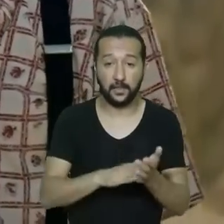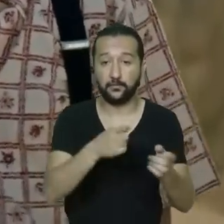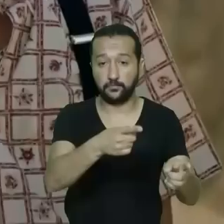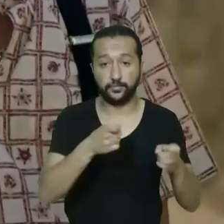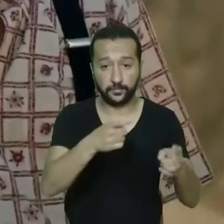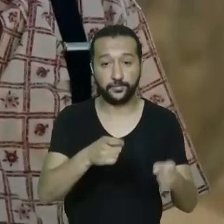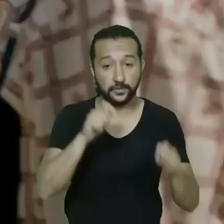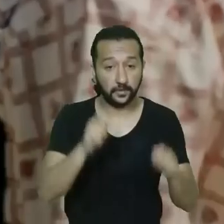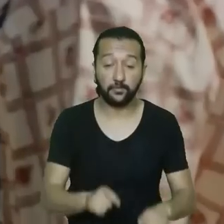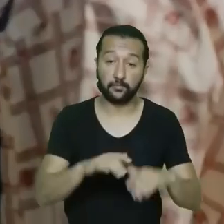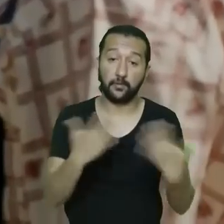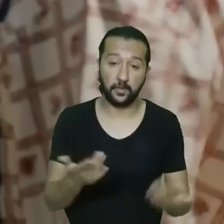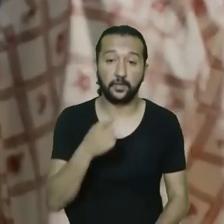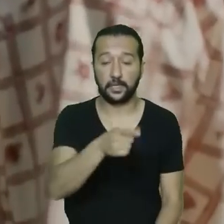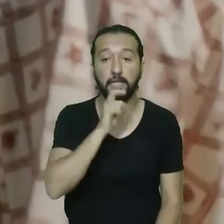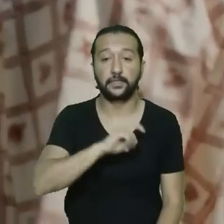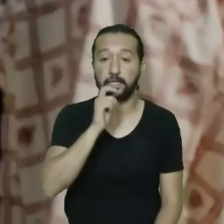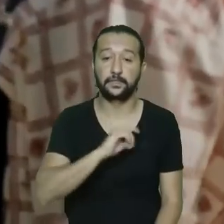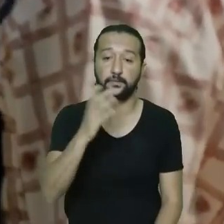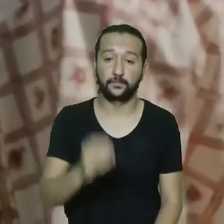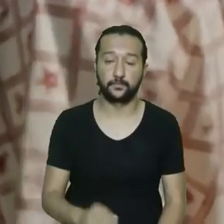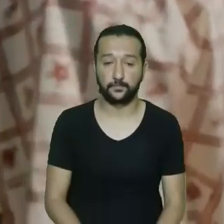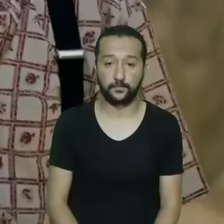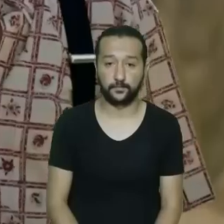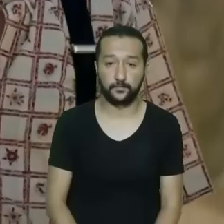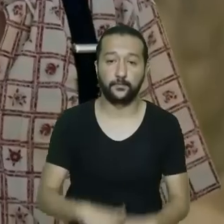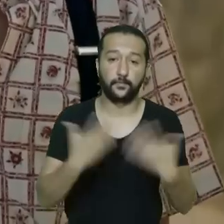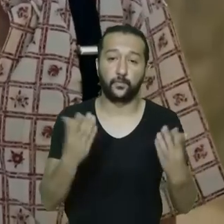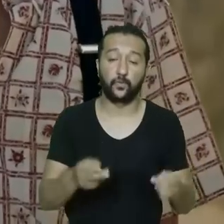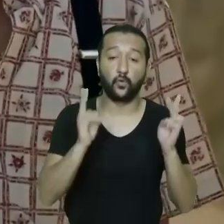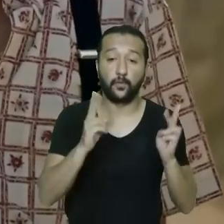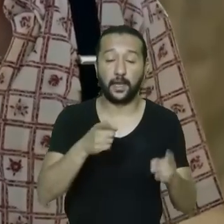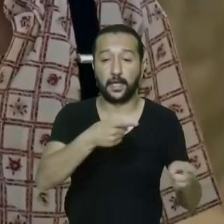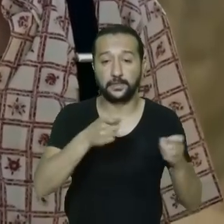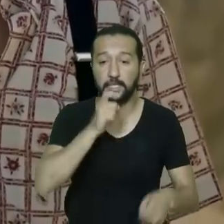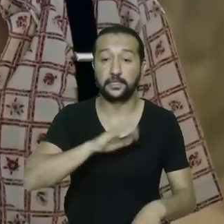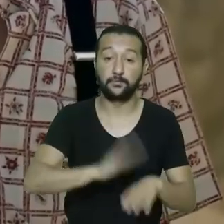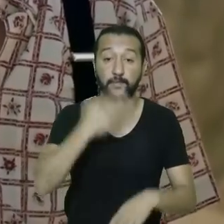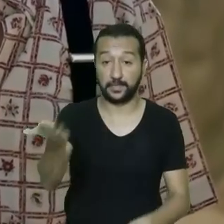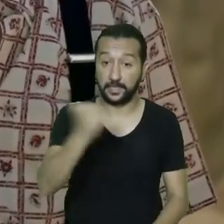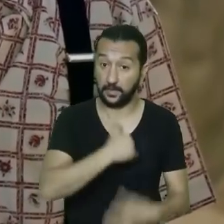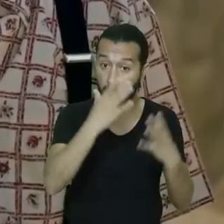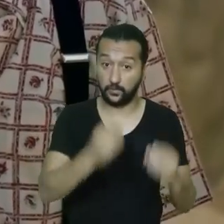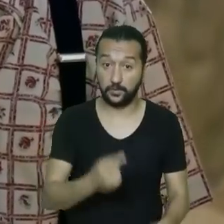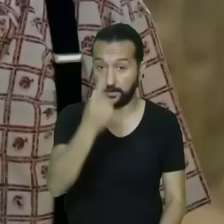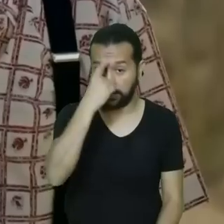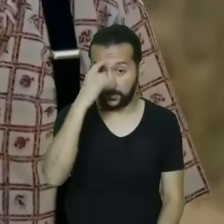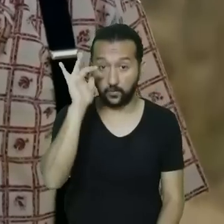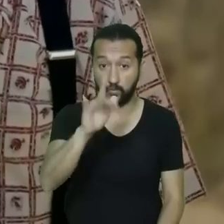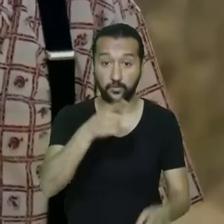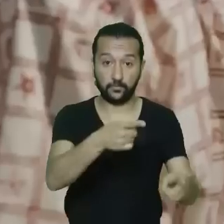böyle bir yapındırdım emme. Iskaladım. Bence normalde ıskalamam. Bir daha girecek olursa